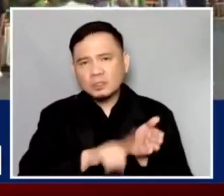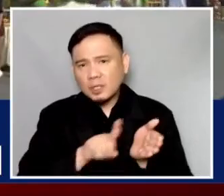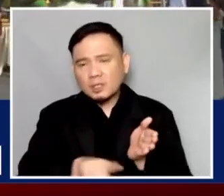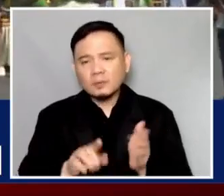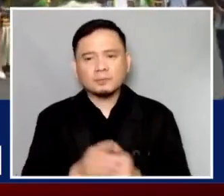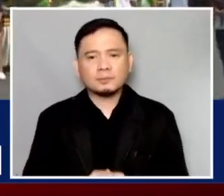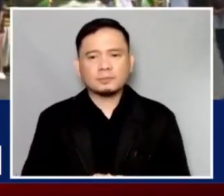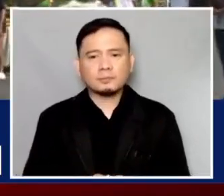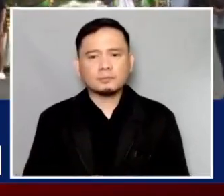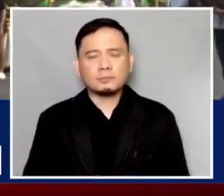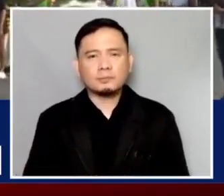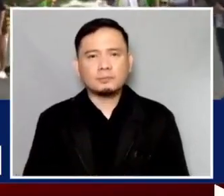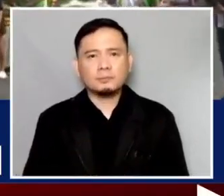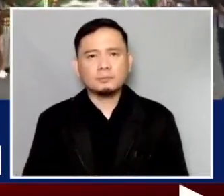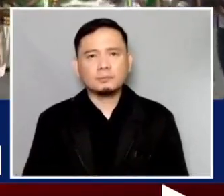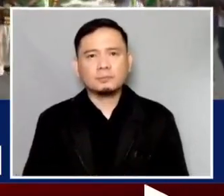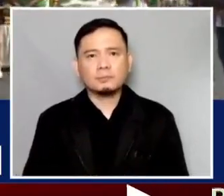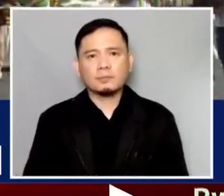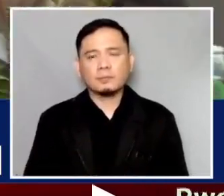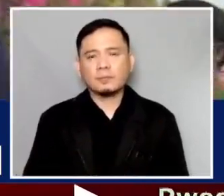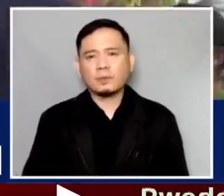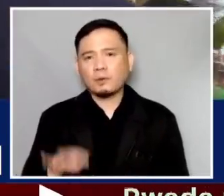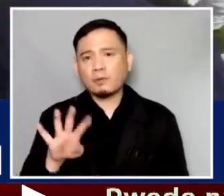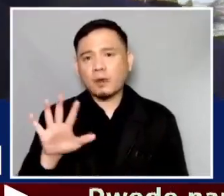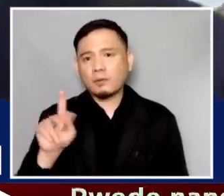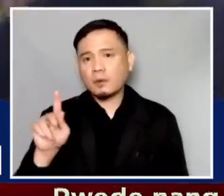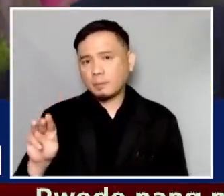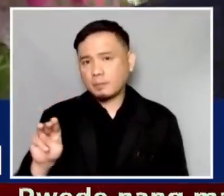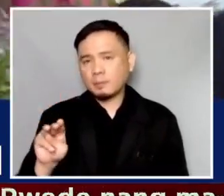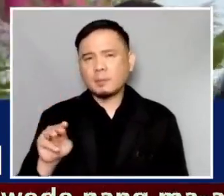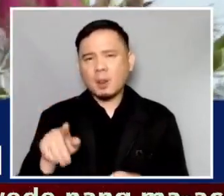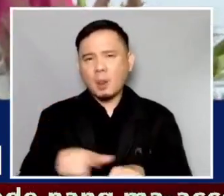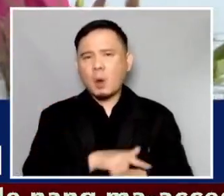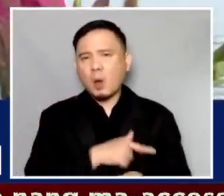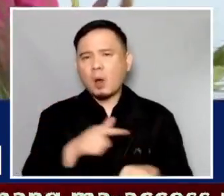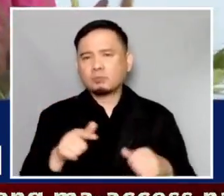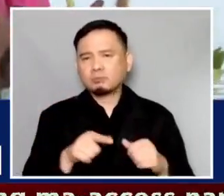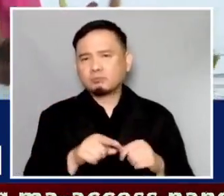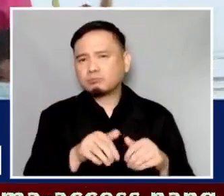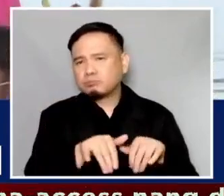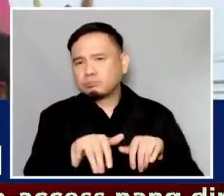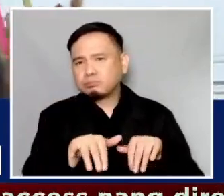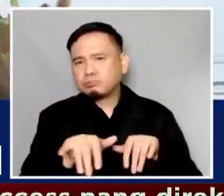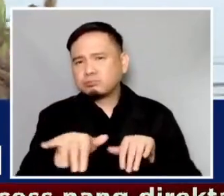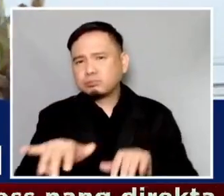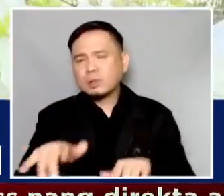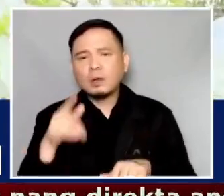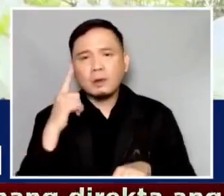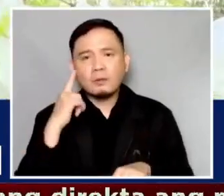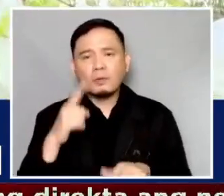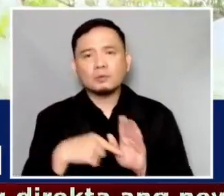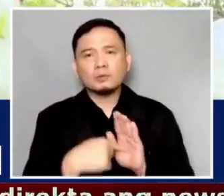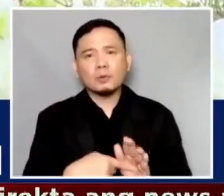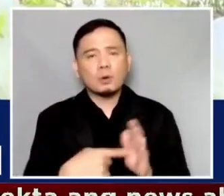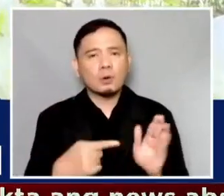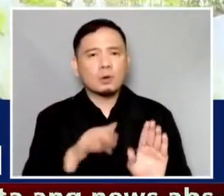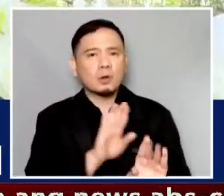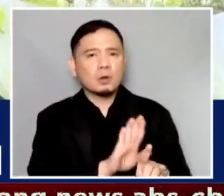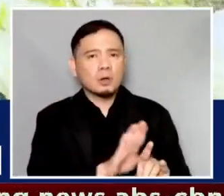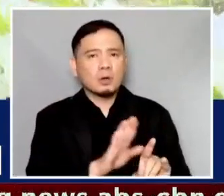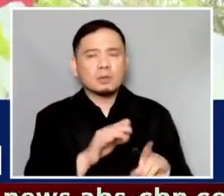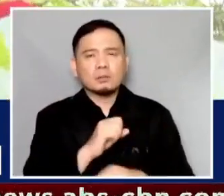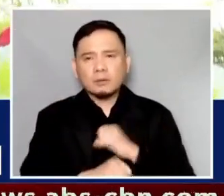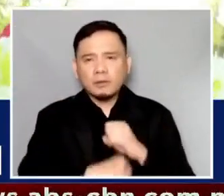4 hanggang 5 kilometro ang ruta ng prosesyon, paraan ng prosesyon para sariwain ang mga sakripisyo at pagpapakasakit ni Hesukristo para